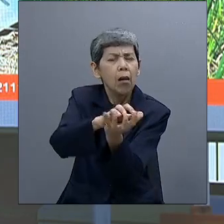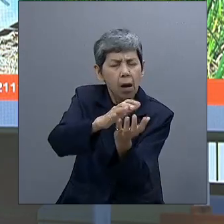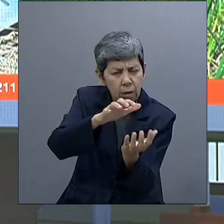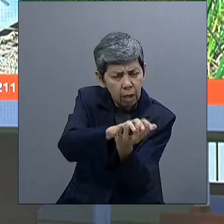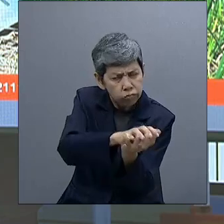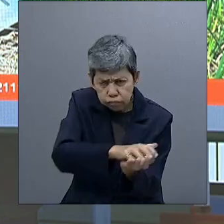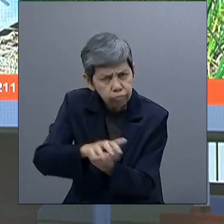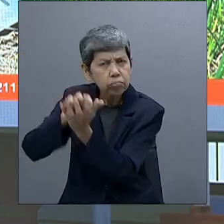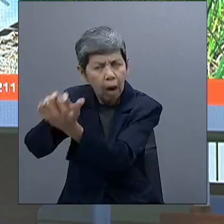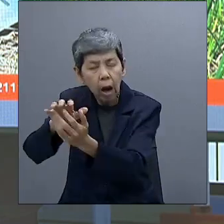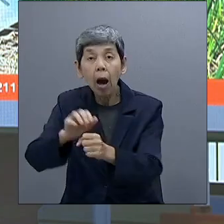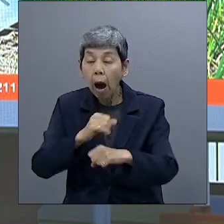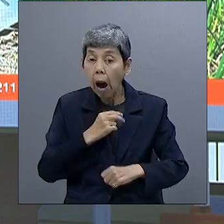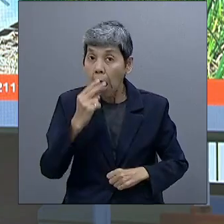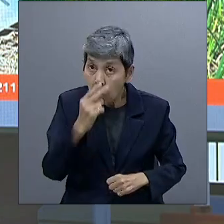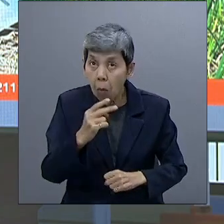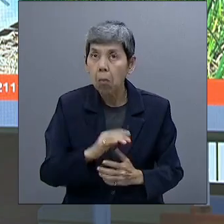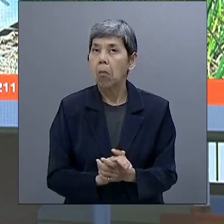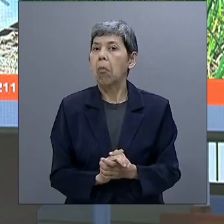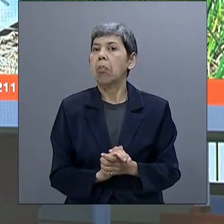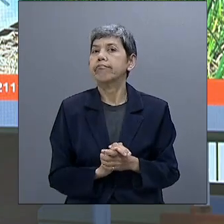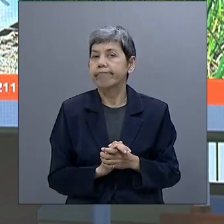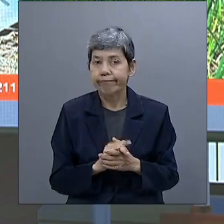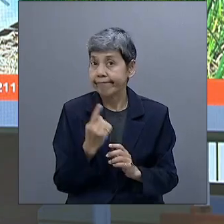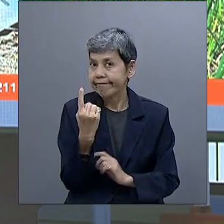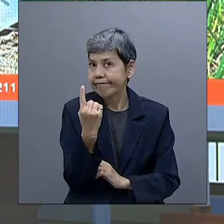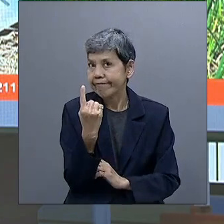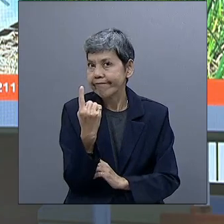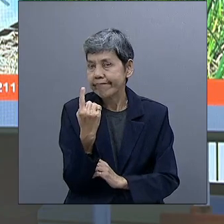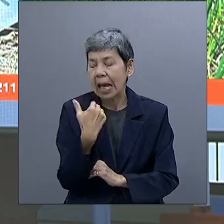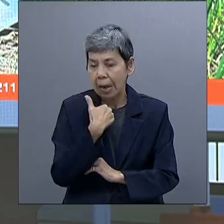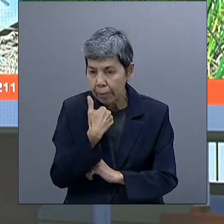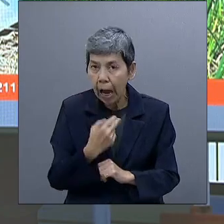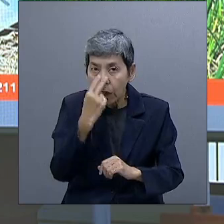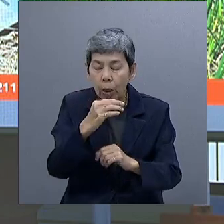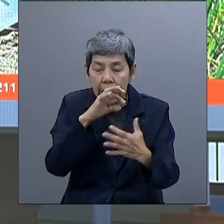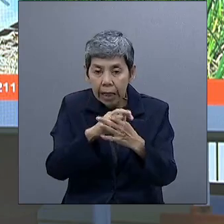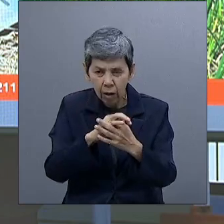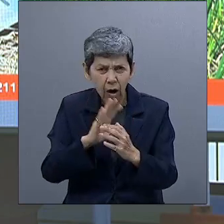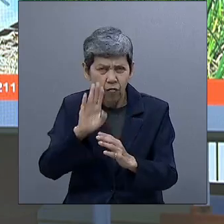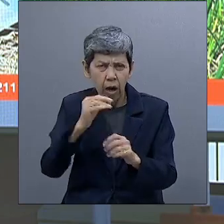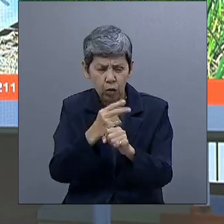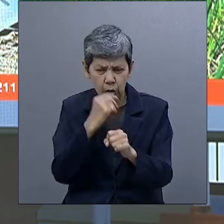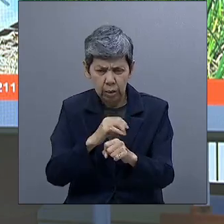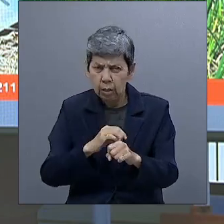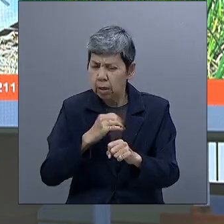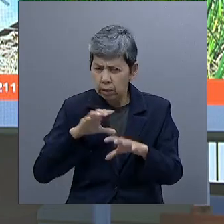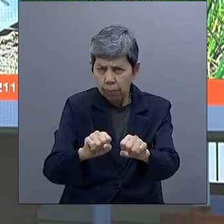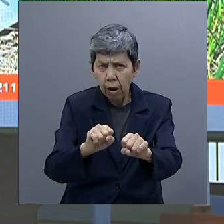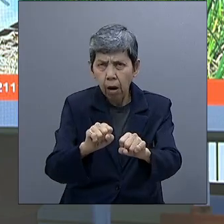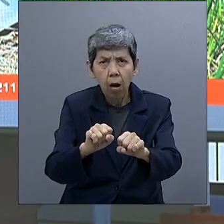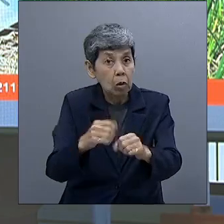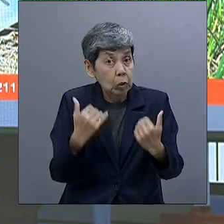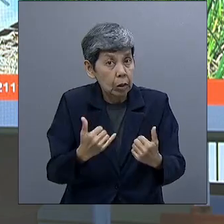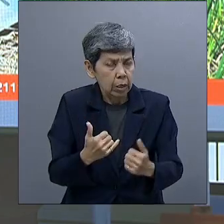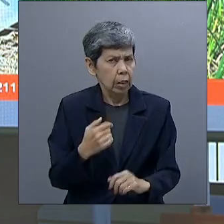ที่แต่ว่าดูไปดูมาแล้วอาจจะไม่ได้มีตัวเดียวค่ะและอยากจะเร่งให้หน่วยงานที่เกี่ยวข้องจัดการพูดมาถึงตอนนี้แล้